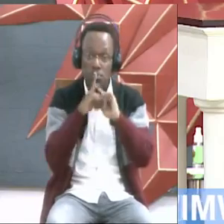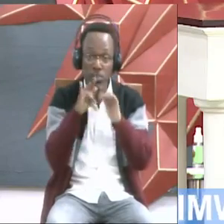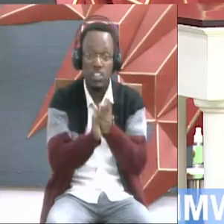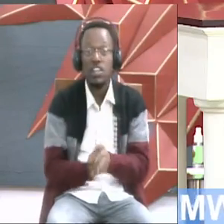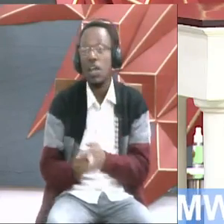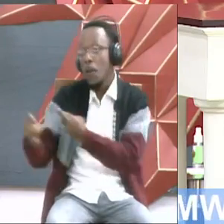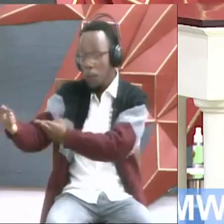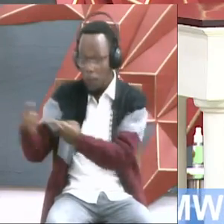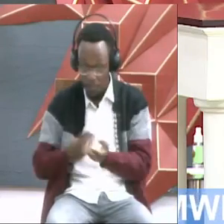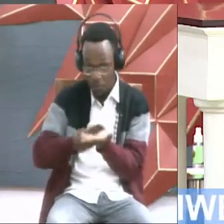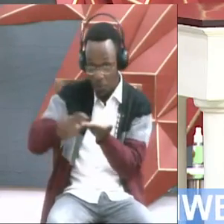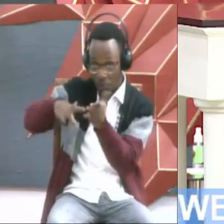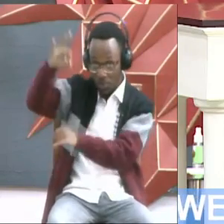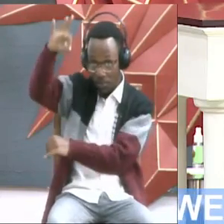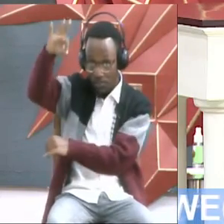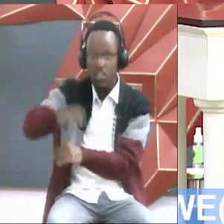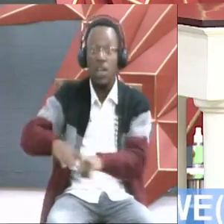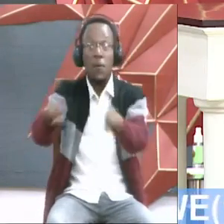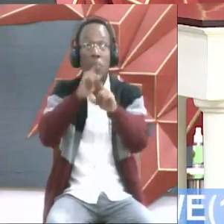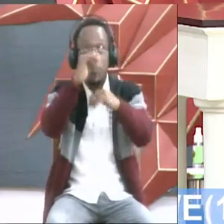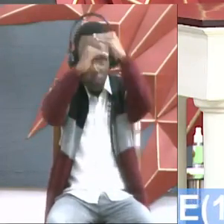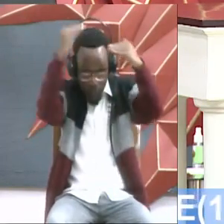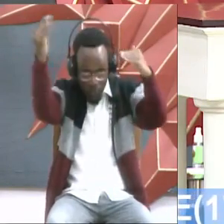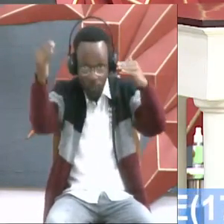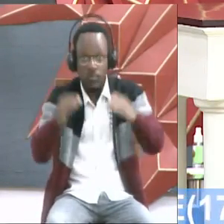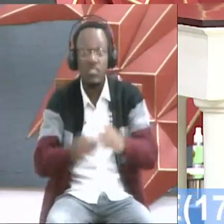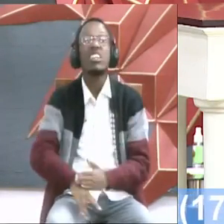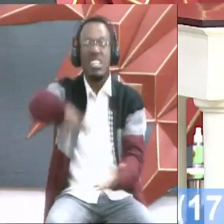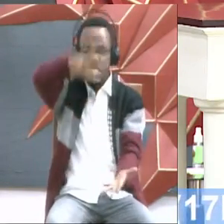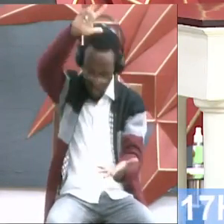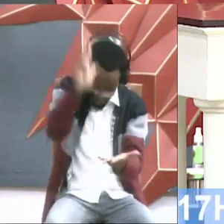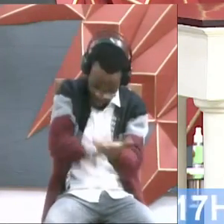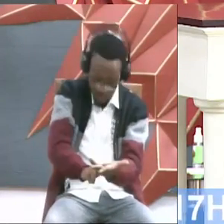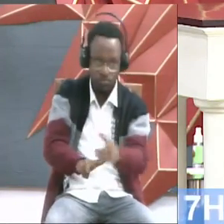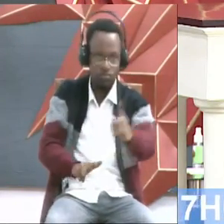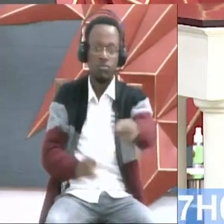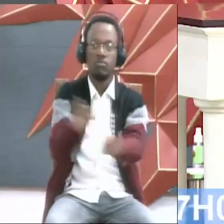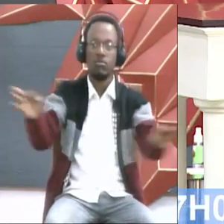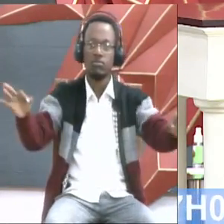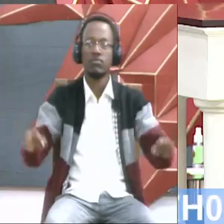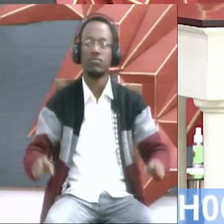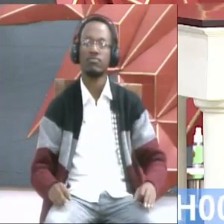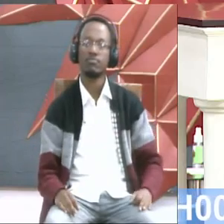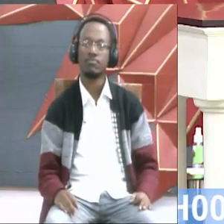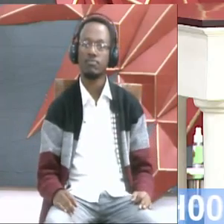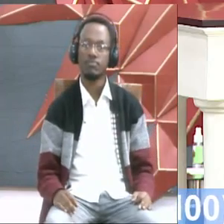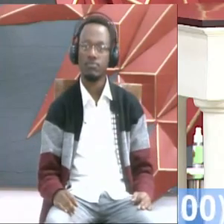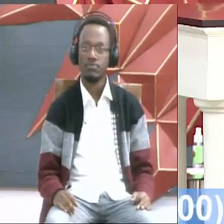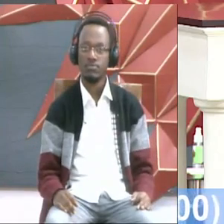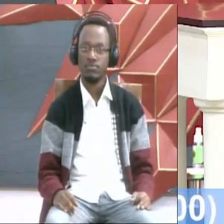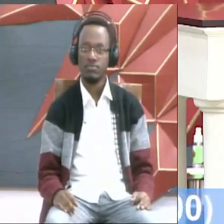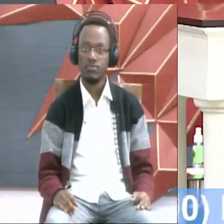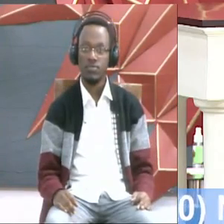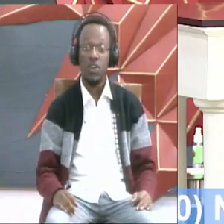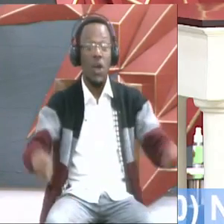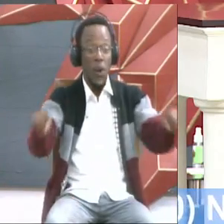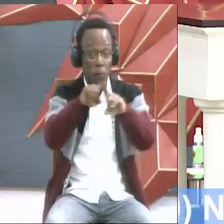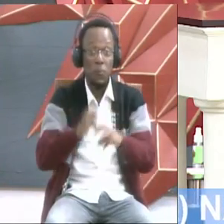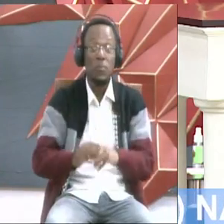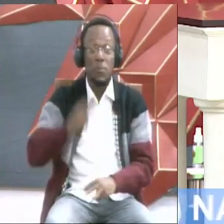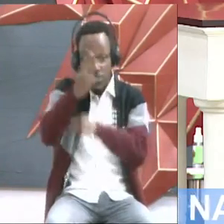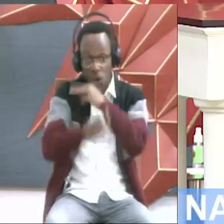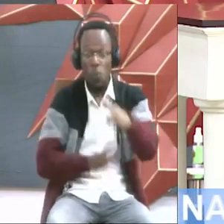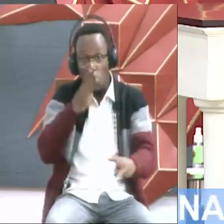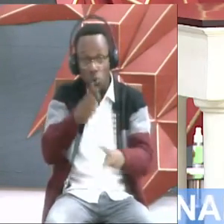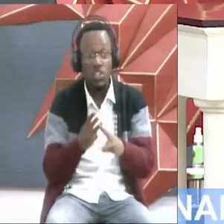bahabwa mpemu yera n'ijuru riremeza ko babohotse. Amen. No mu isi ngo